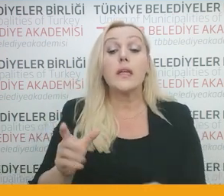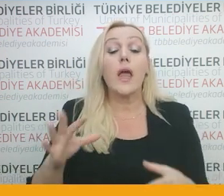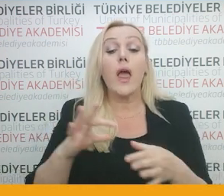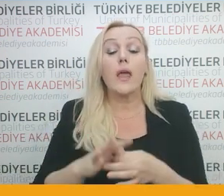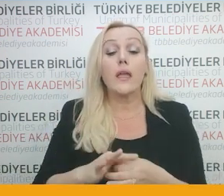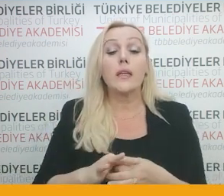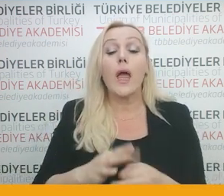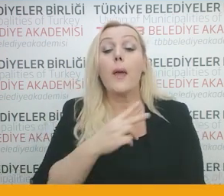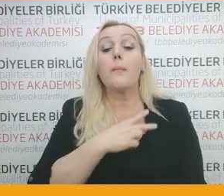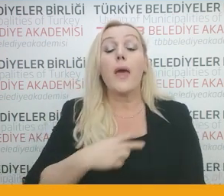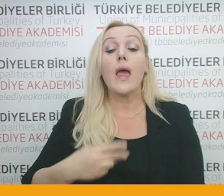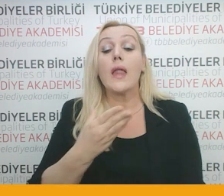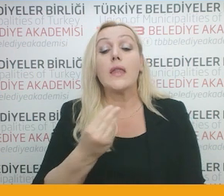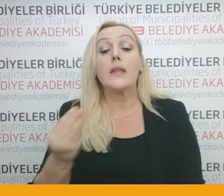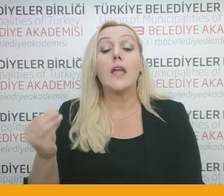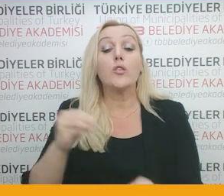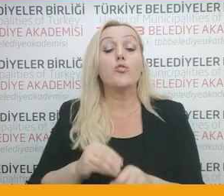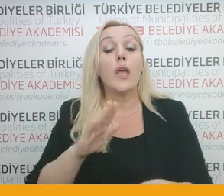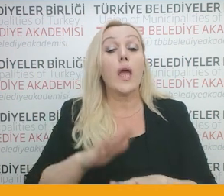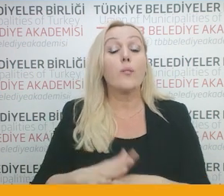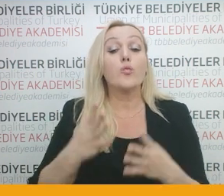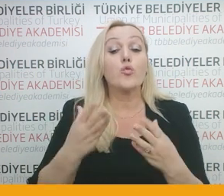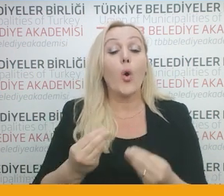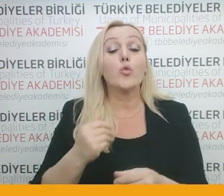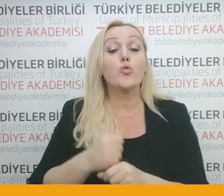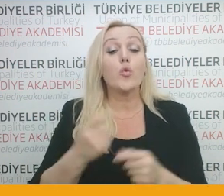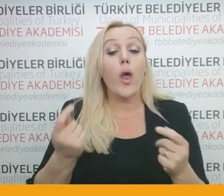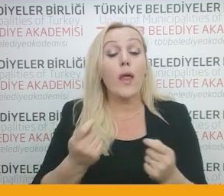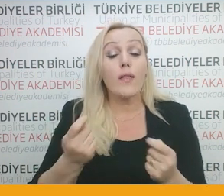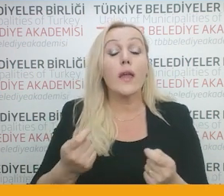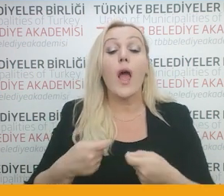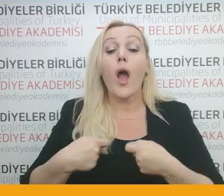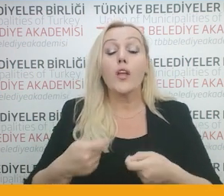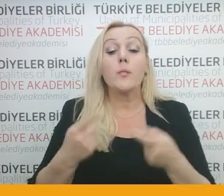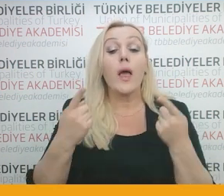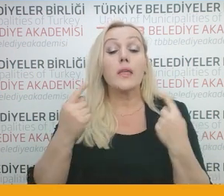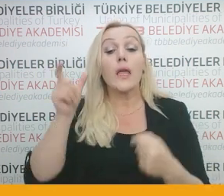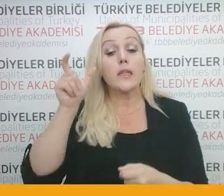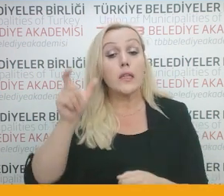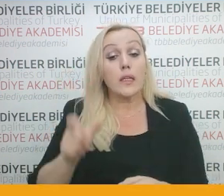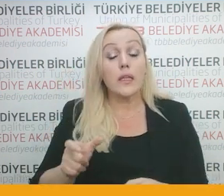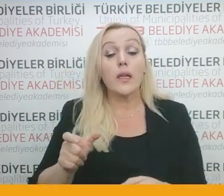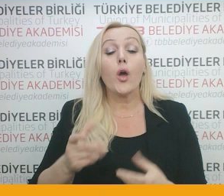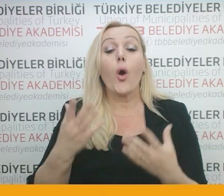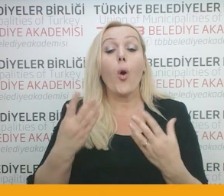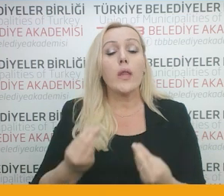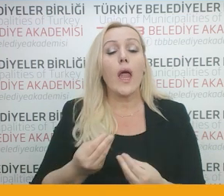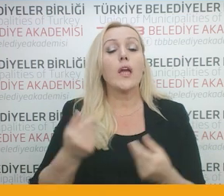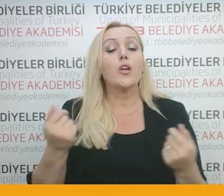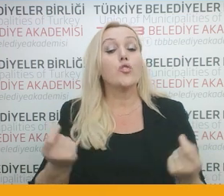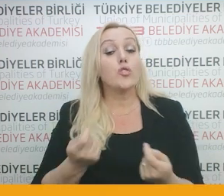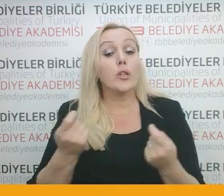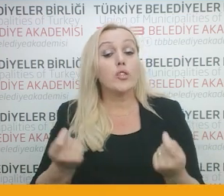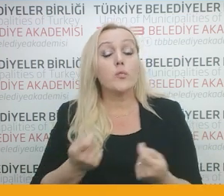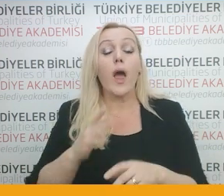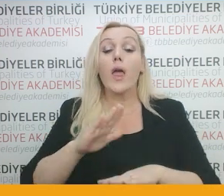birim belediyelerde yaptığınız görevlerde harcama yetkililiğini sıfatını söz konusuysa, harcama yetkilisi olarak iş bir